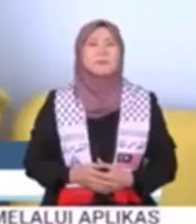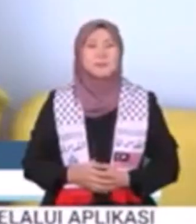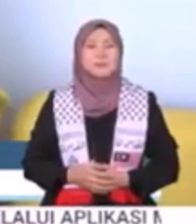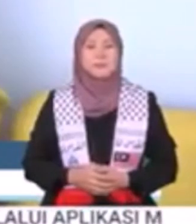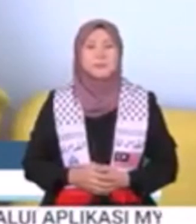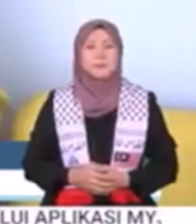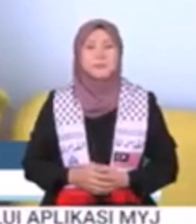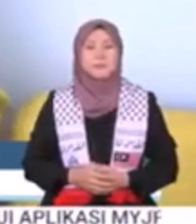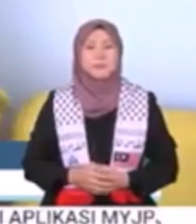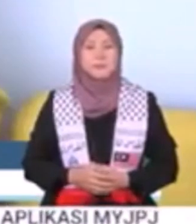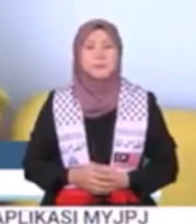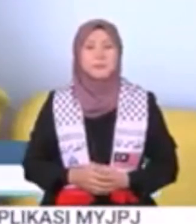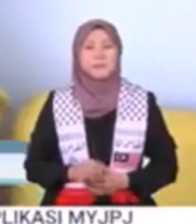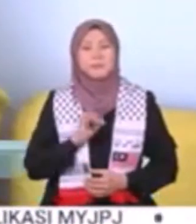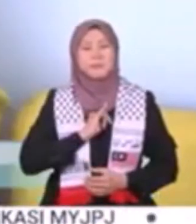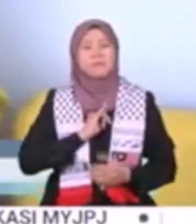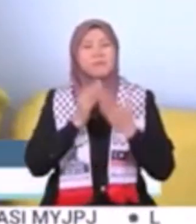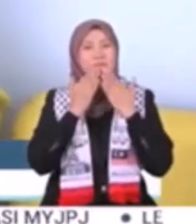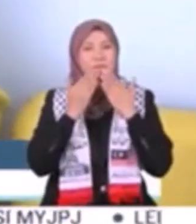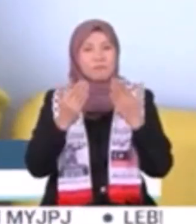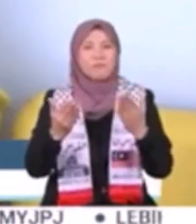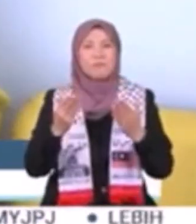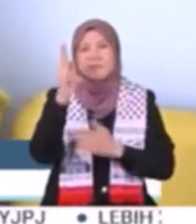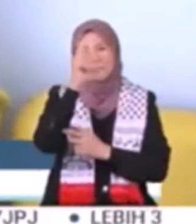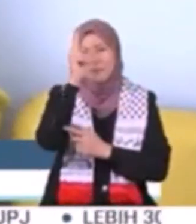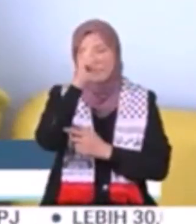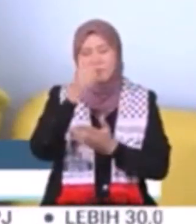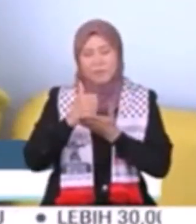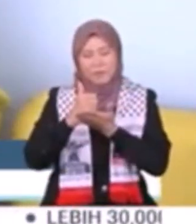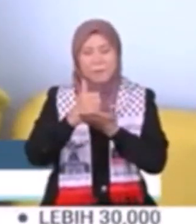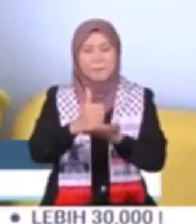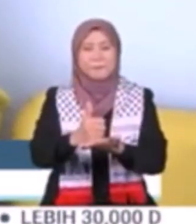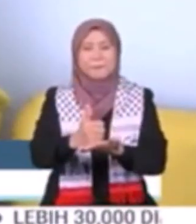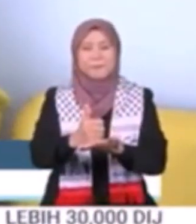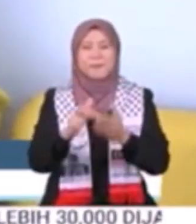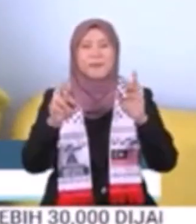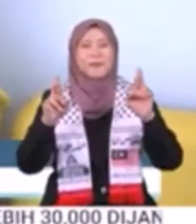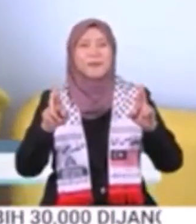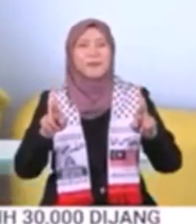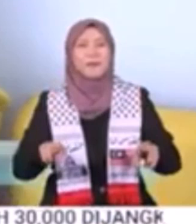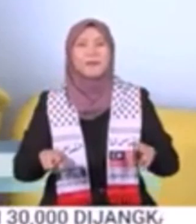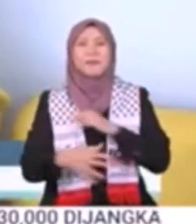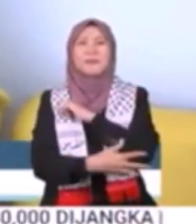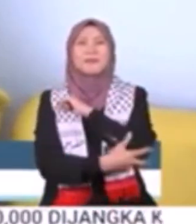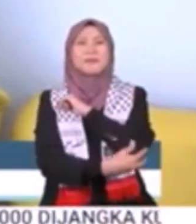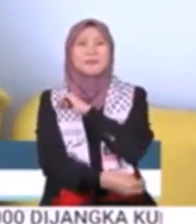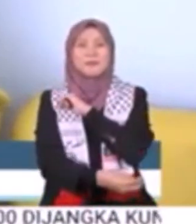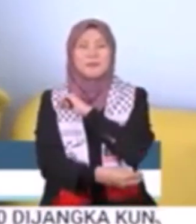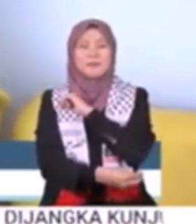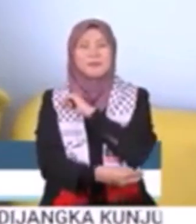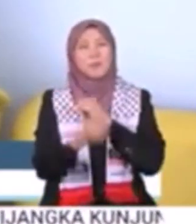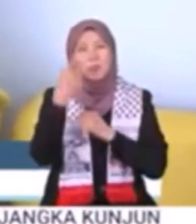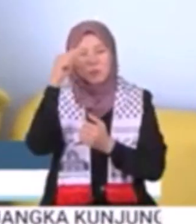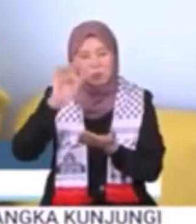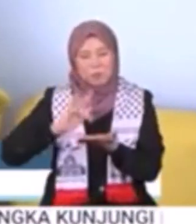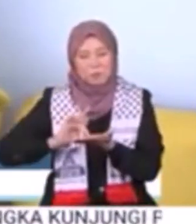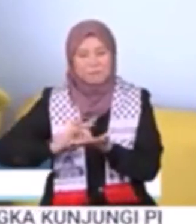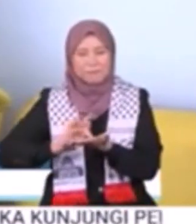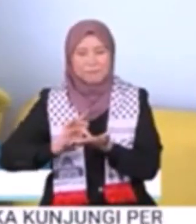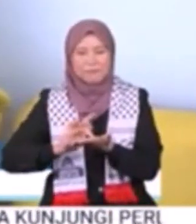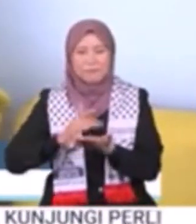Saya menghargailah usaha kerajaan untuk membantu rakyat yang tidak berkemampuan untuk mendapatkan rawatan